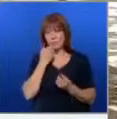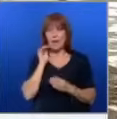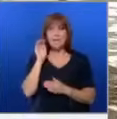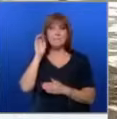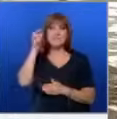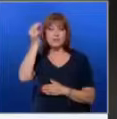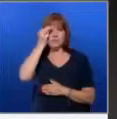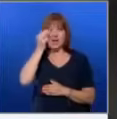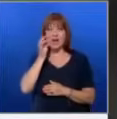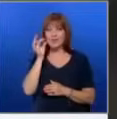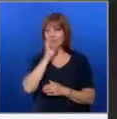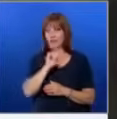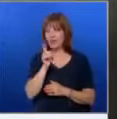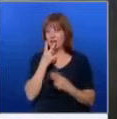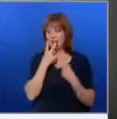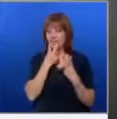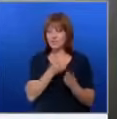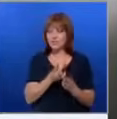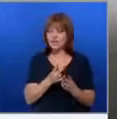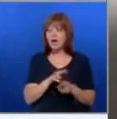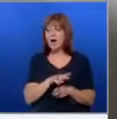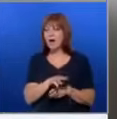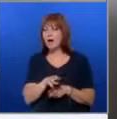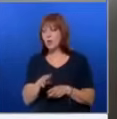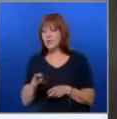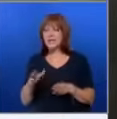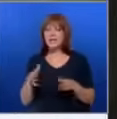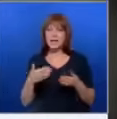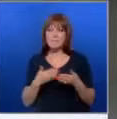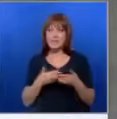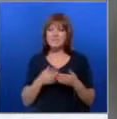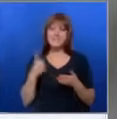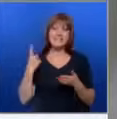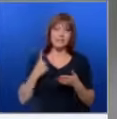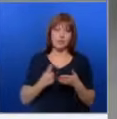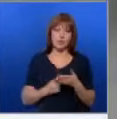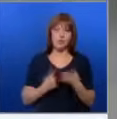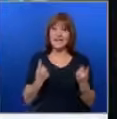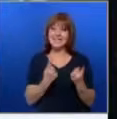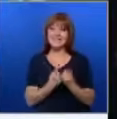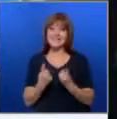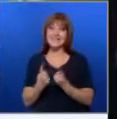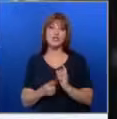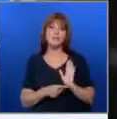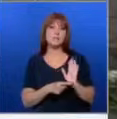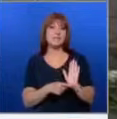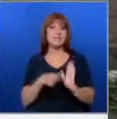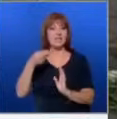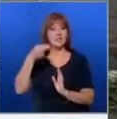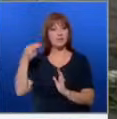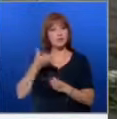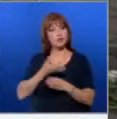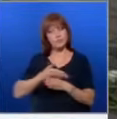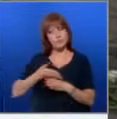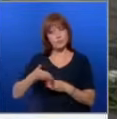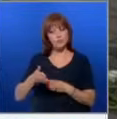Но никой не гледа за тях. Близките и роднините на загинали в катастрофи са категорични, че срещите им с представители на институциите ще продължат